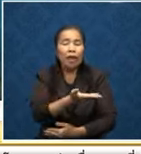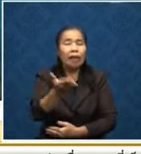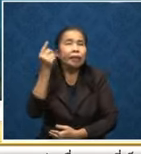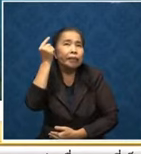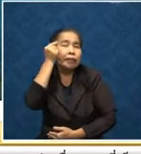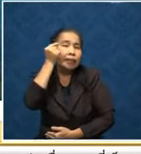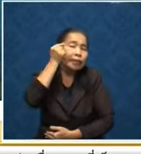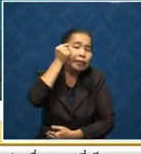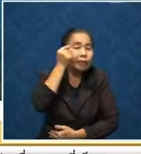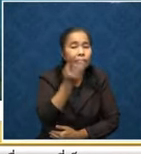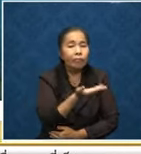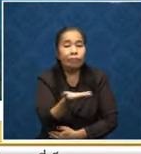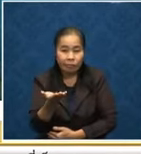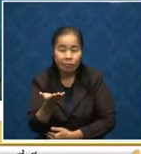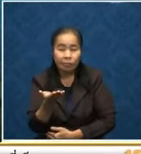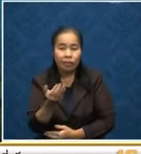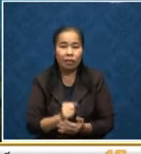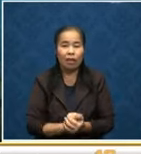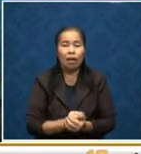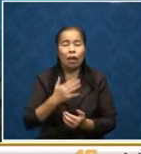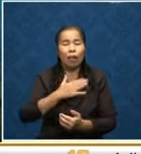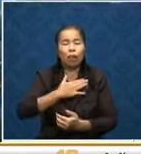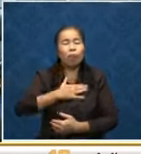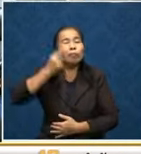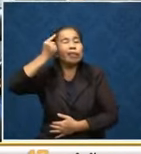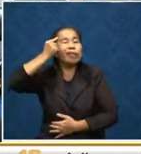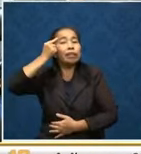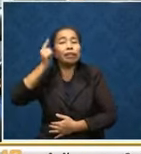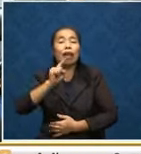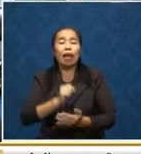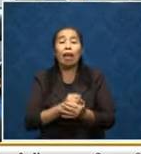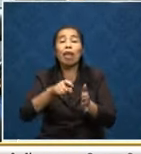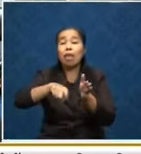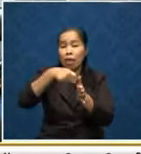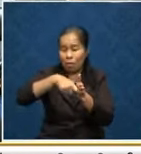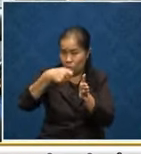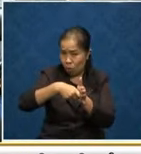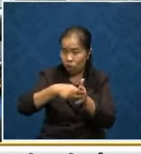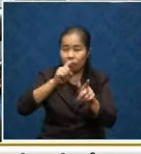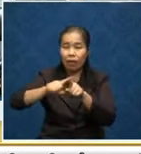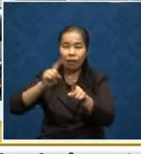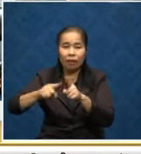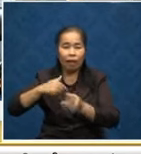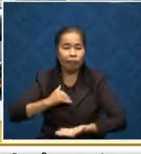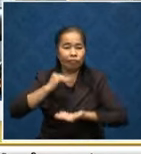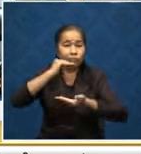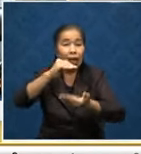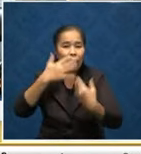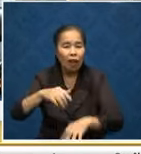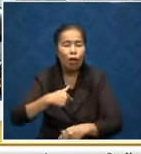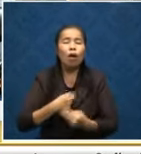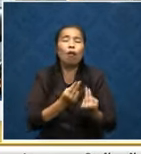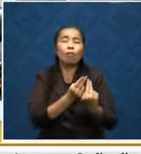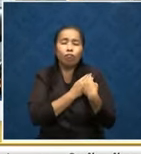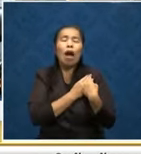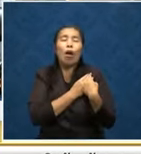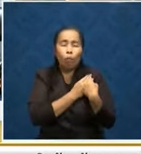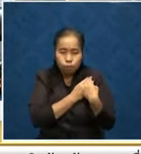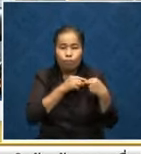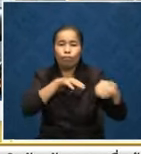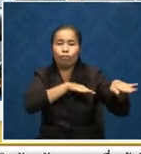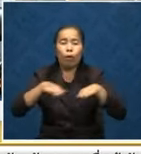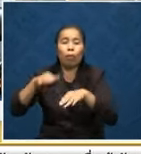ท่านนะครับฝ่ายโสดนำสไลด์ลงได้แล้วนะครับซึ่งผมเห็นว่าด้วยหลักเหตุและผลบนข้อเท็จจริงต่างๆเหล่านี้พวกเราพร้อมทำหน้าที่เต็มที่และก็คิดว่า